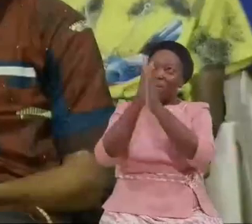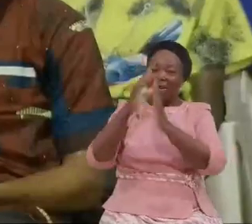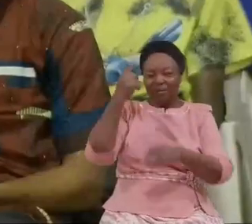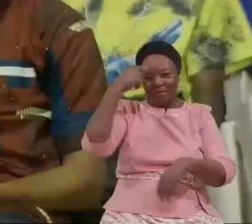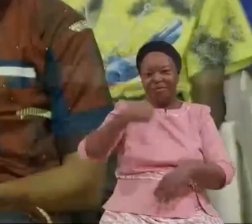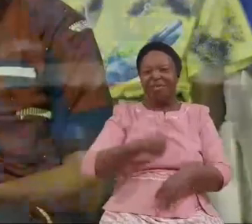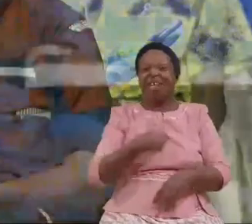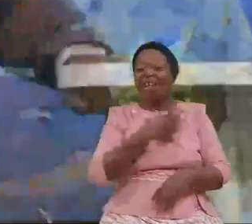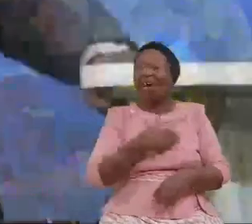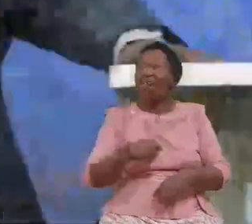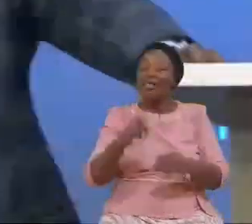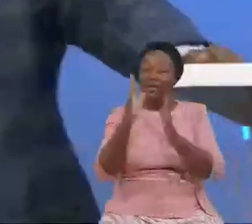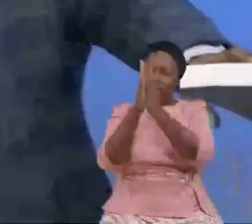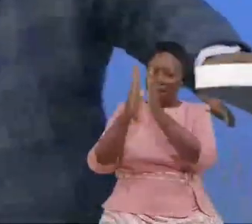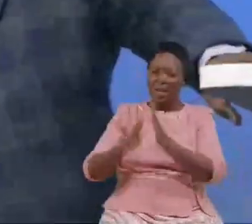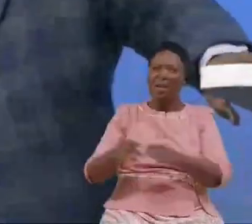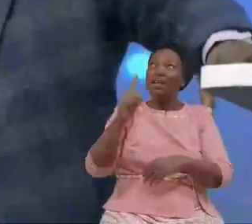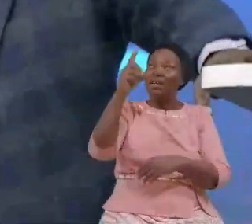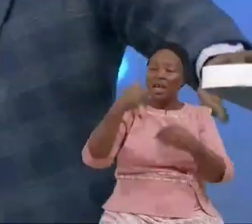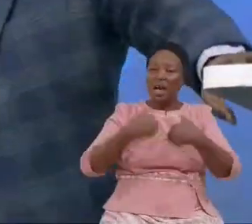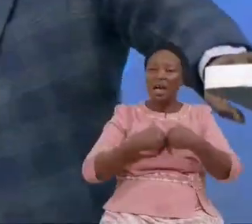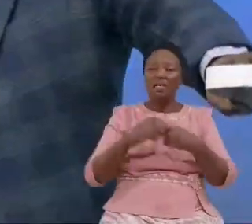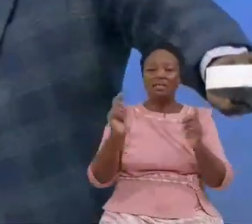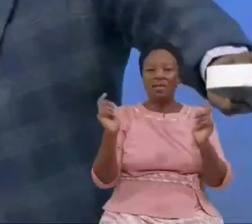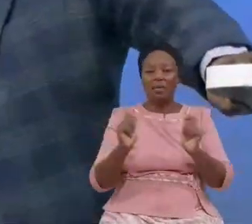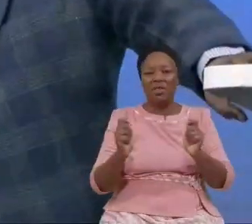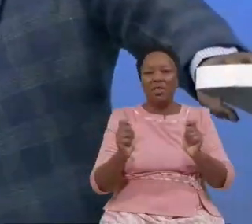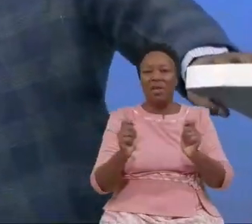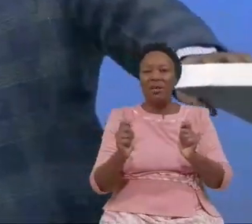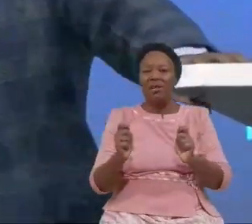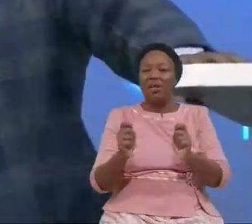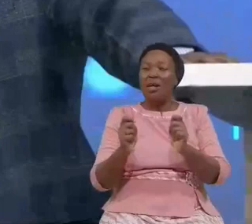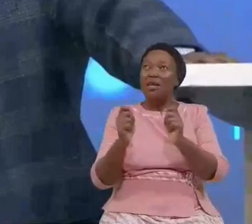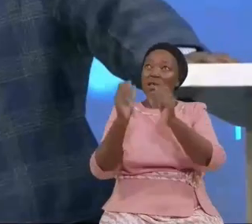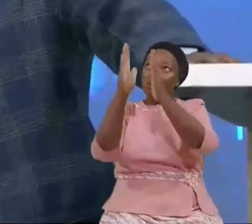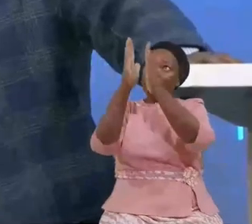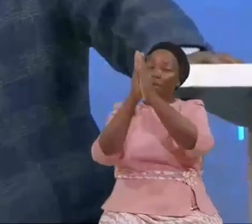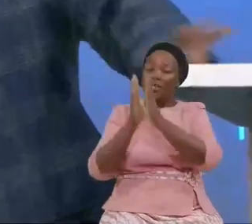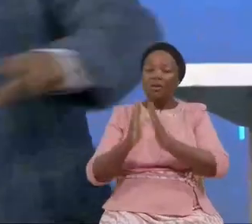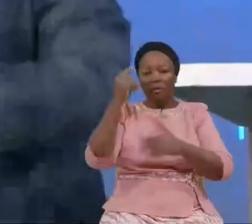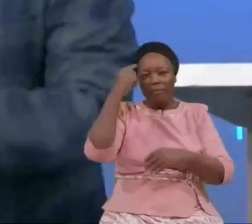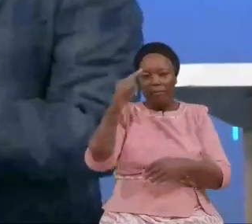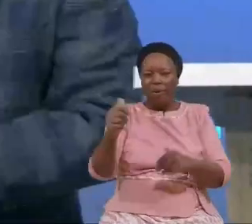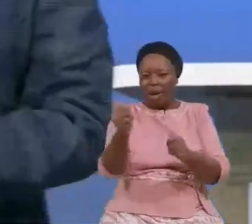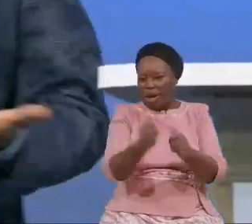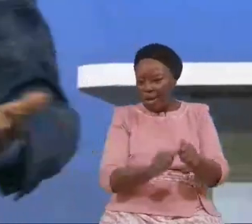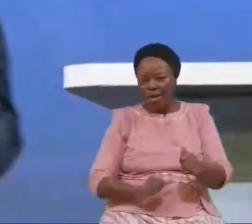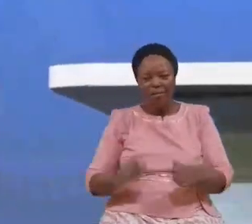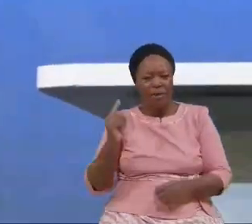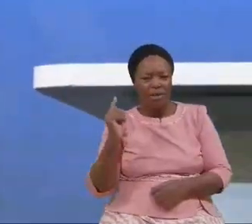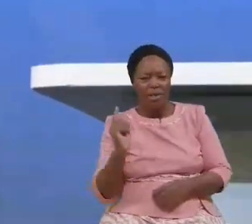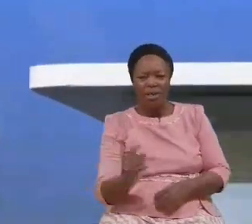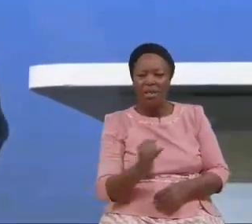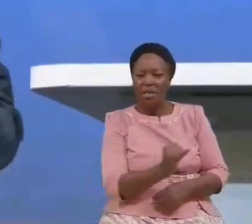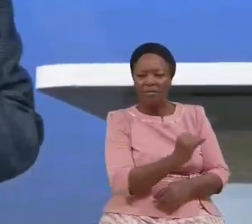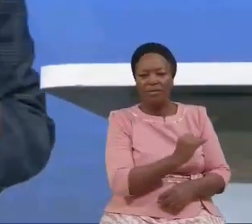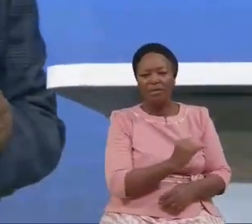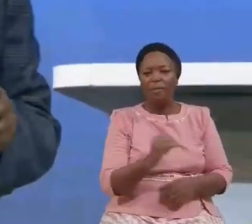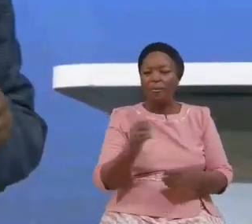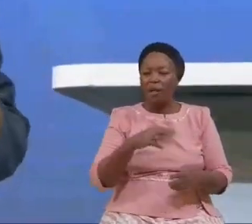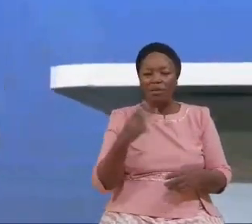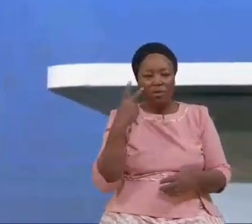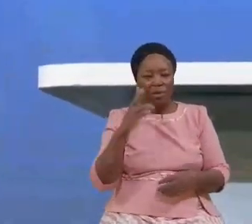il a une intersection impartiale pour chaque individu nous voyons